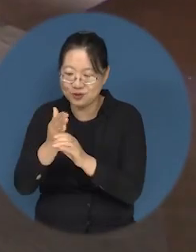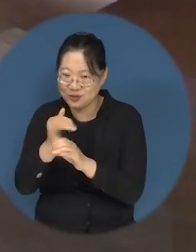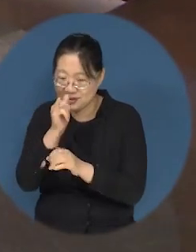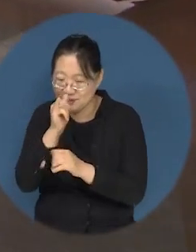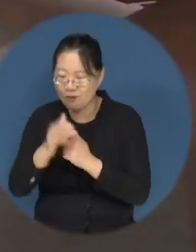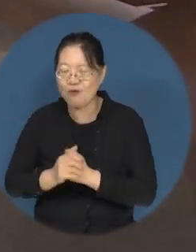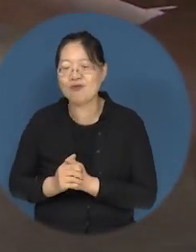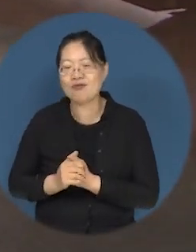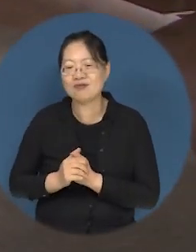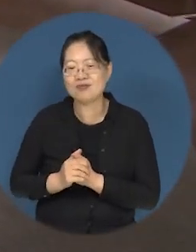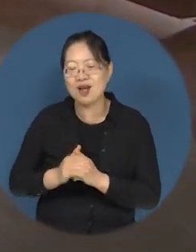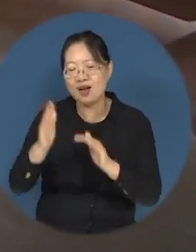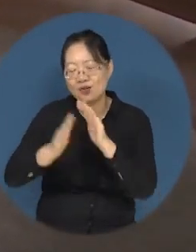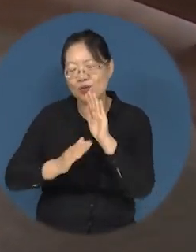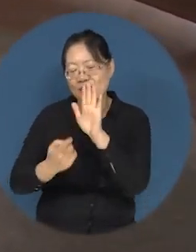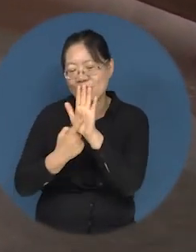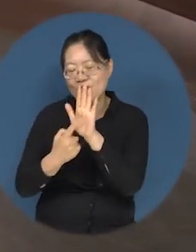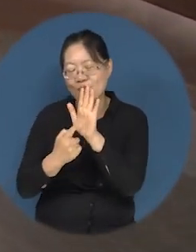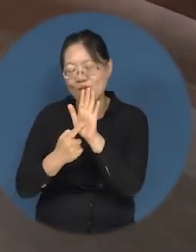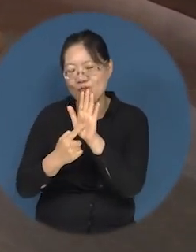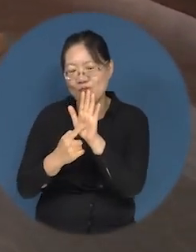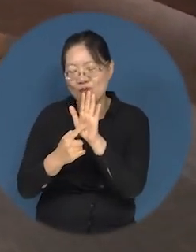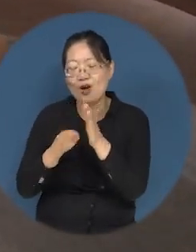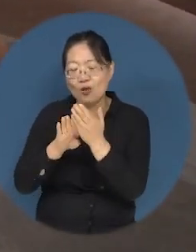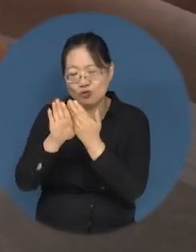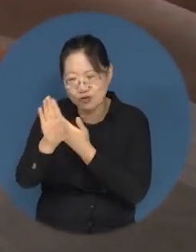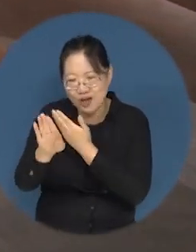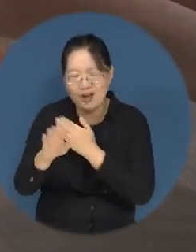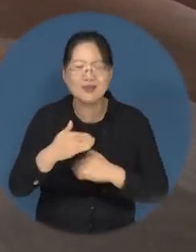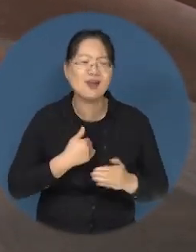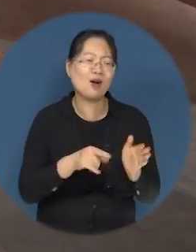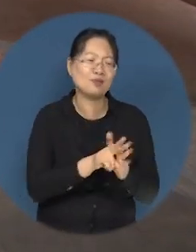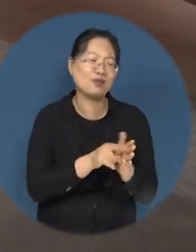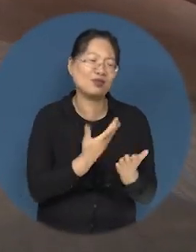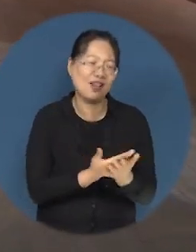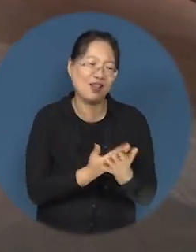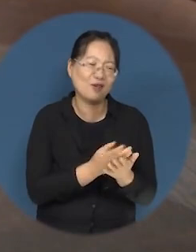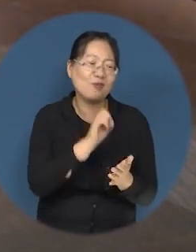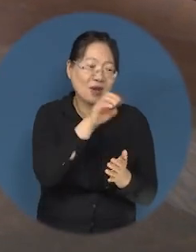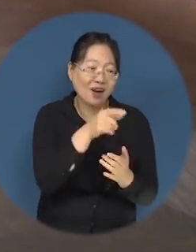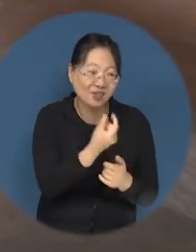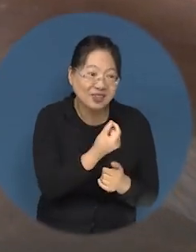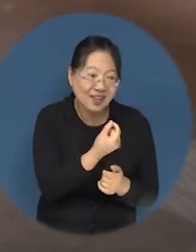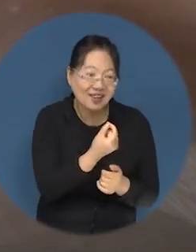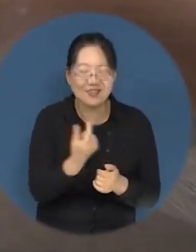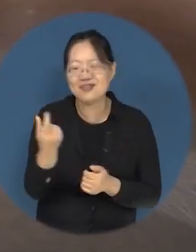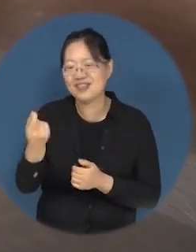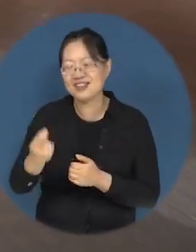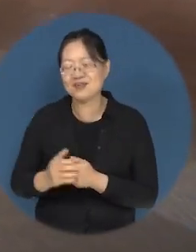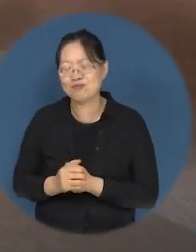뭐, 그거를 이제 공개를 하게 됐어요, 예, 사실은. 예, 예. 그러고 나서. 날 좀 믿어달라. 네, 믿어달라. 이제 이런 차원이었는데, 그랬더니 또